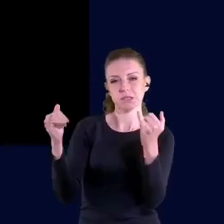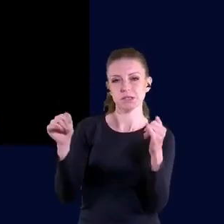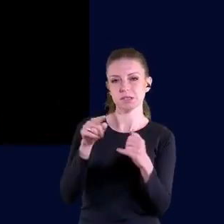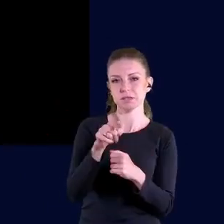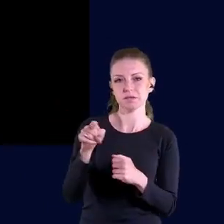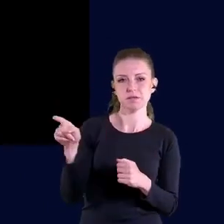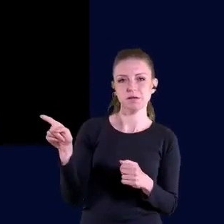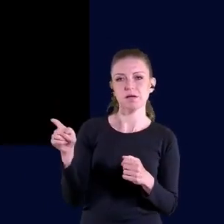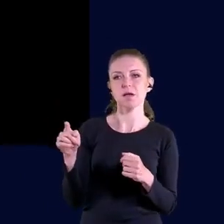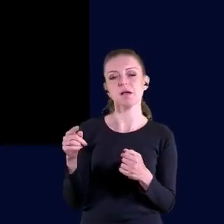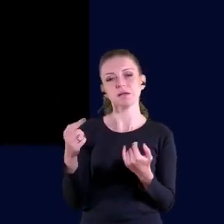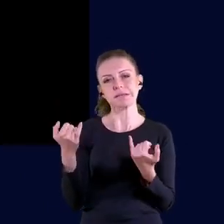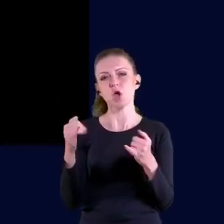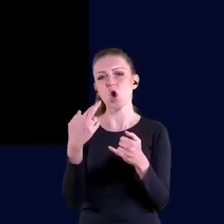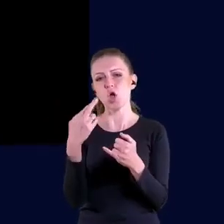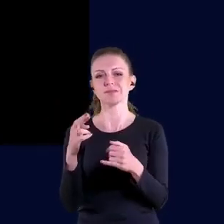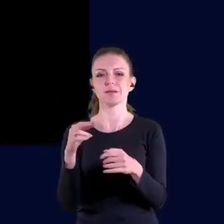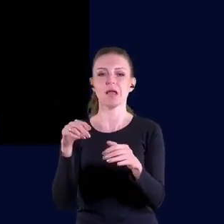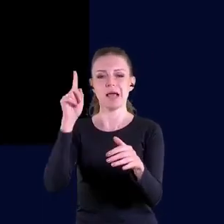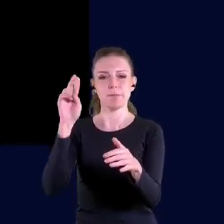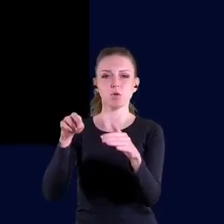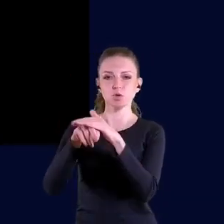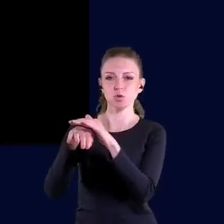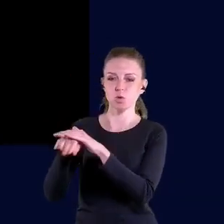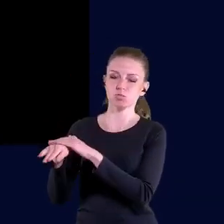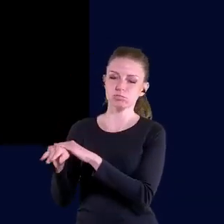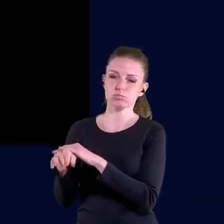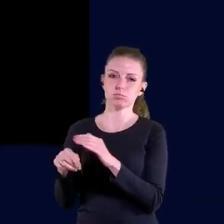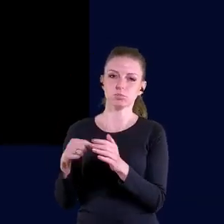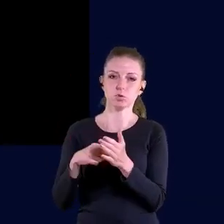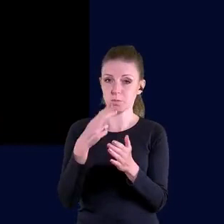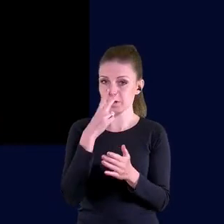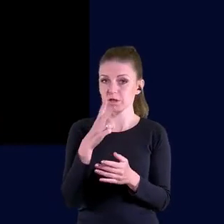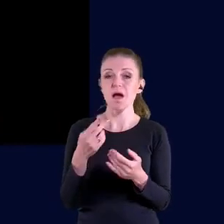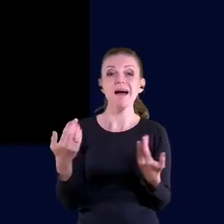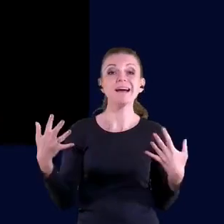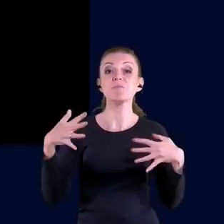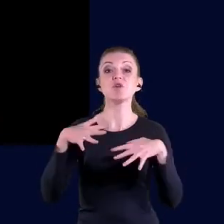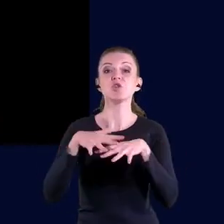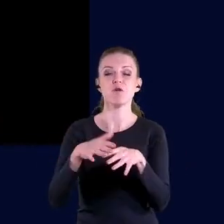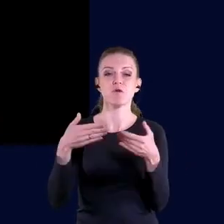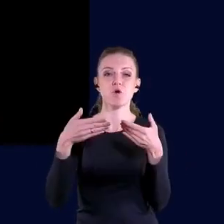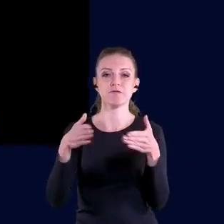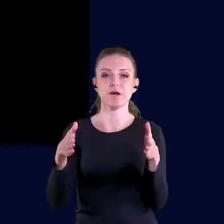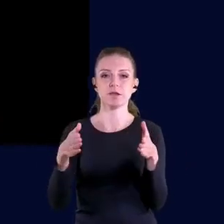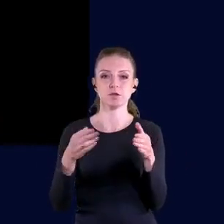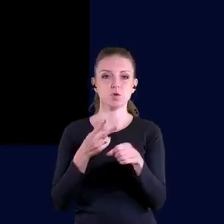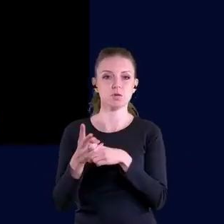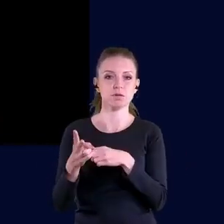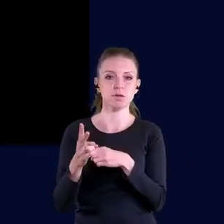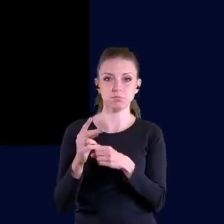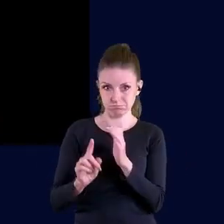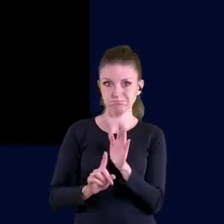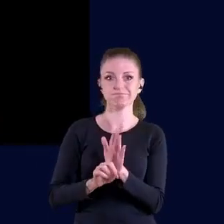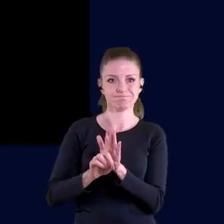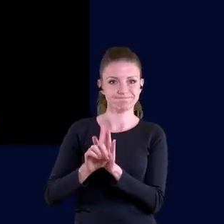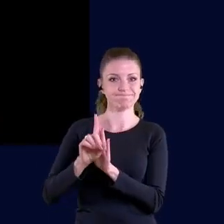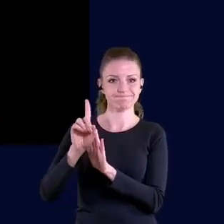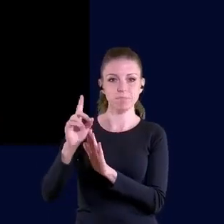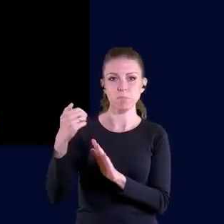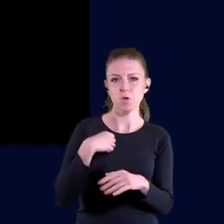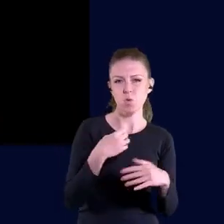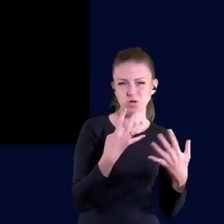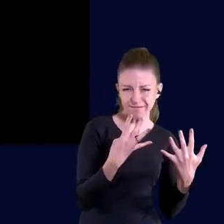się w innych typach repozytoriów Proszę zwrócić uwagę na hybrydowy otwarte dostęp on wzrósł wzrósł